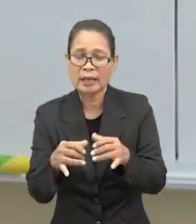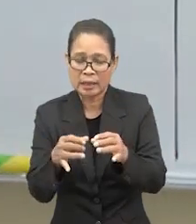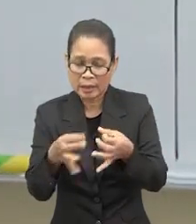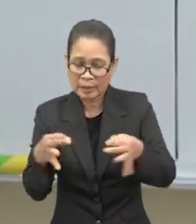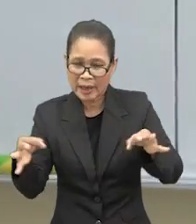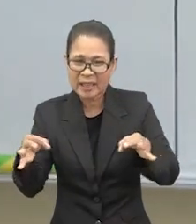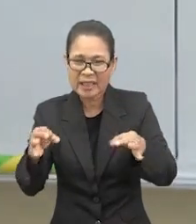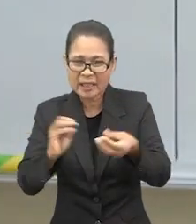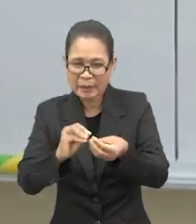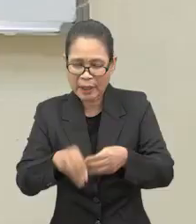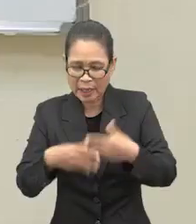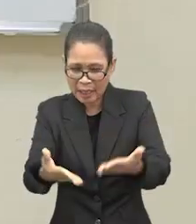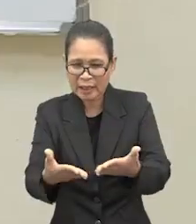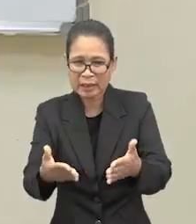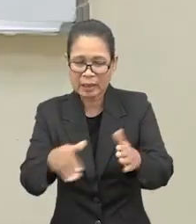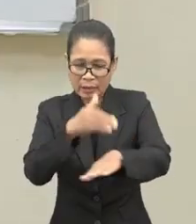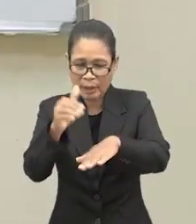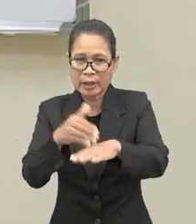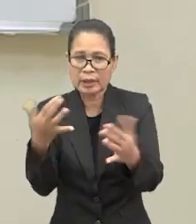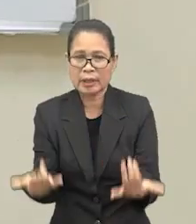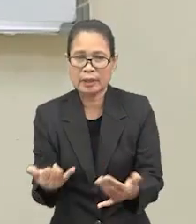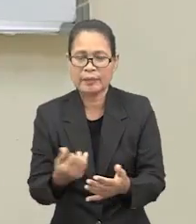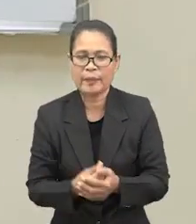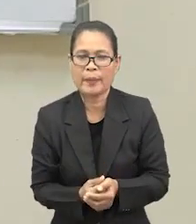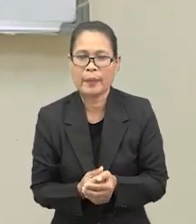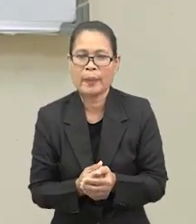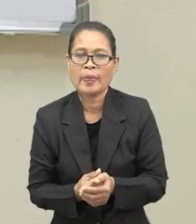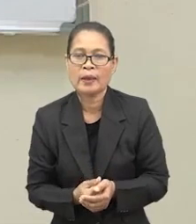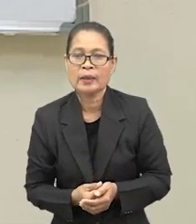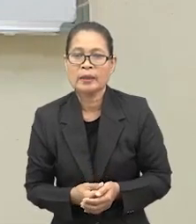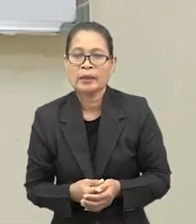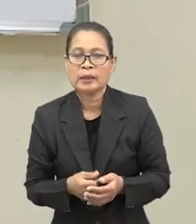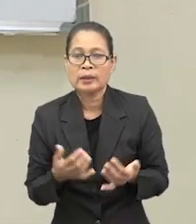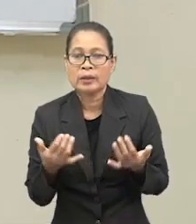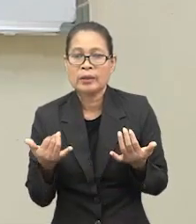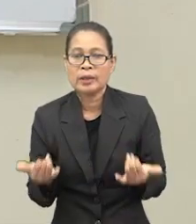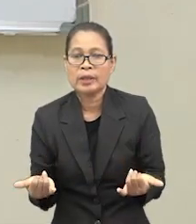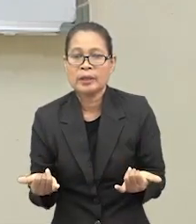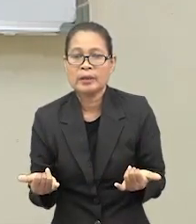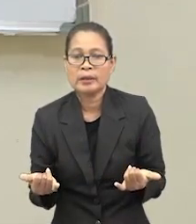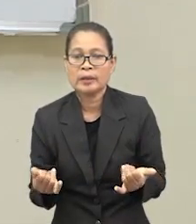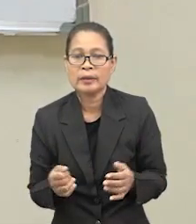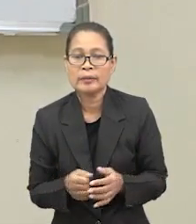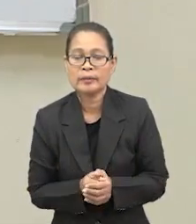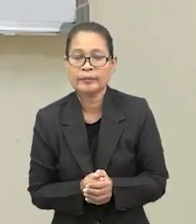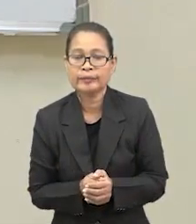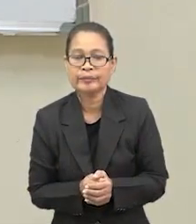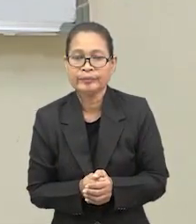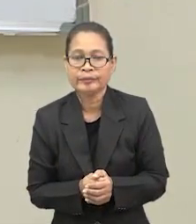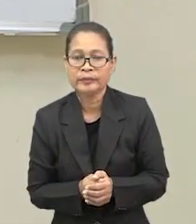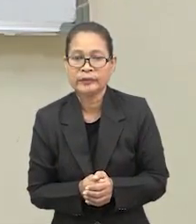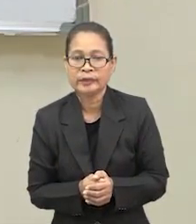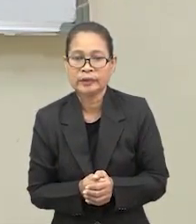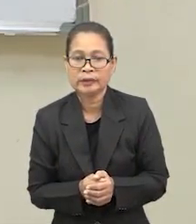mùi nâng là bạc lết để dựng bằng cát rư dương miên nữ, nơi kháng lử. Chà. Chẳng.